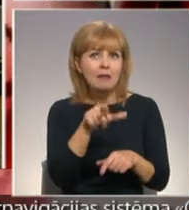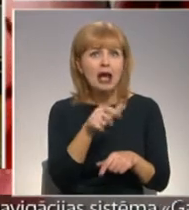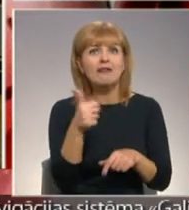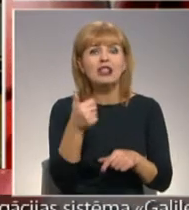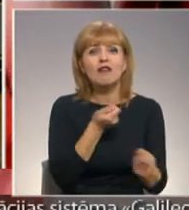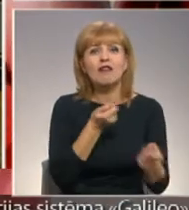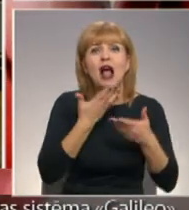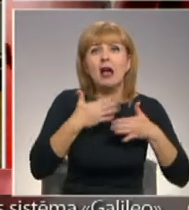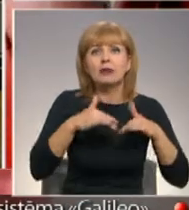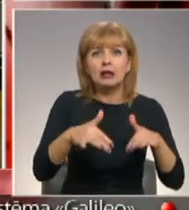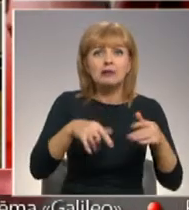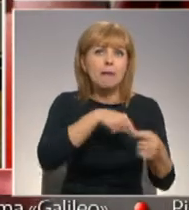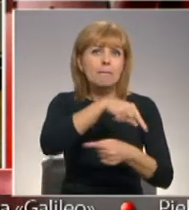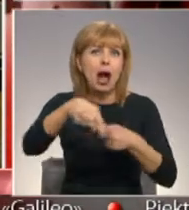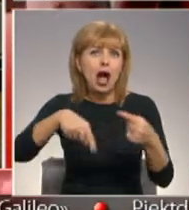tev!